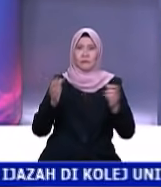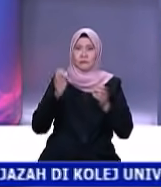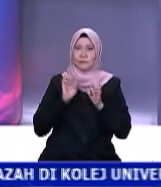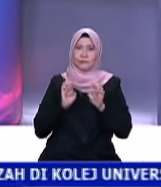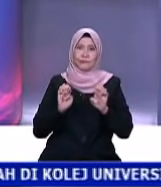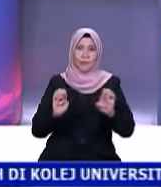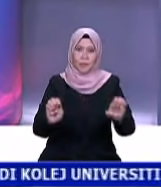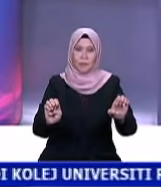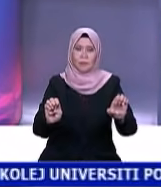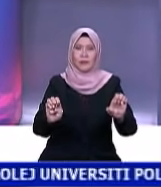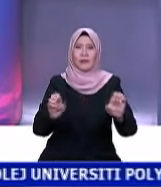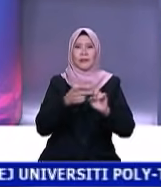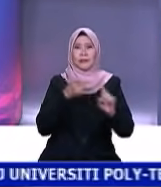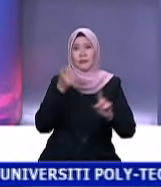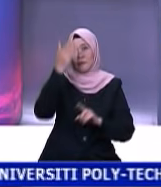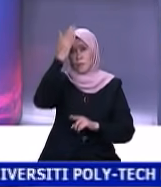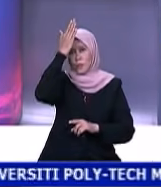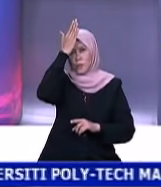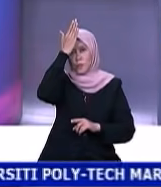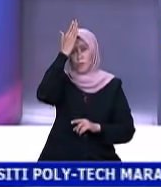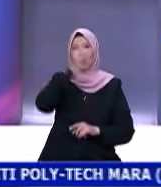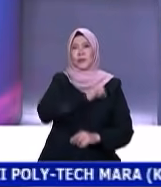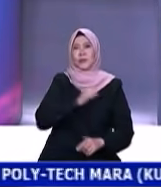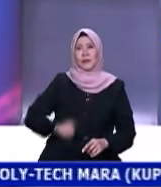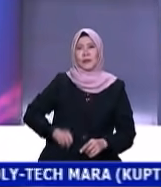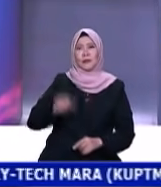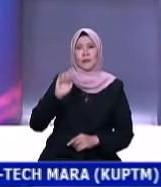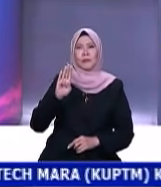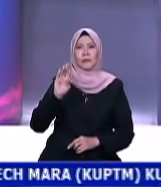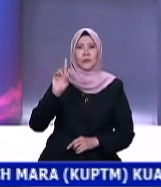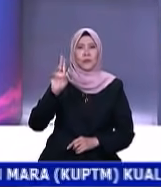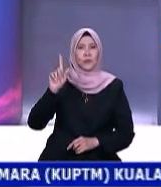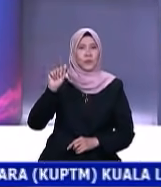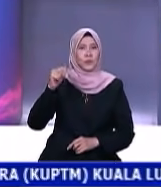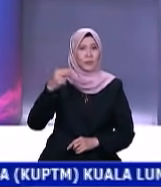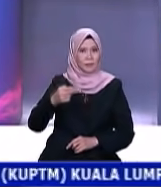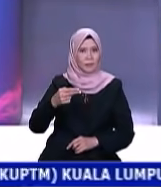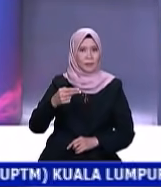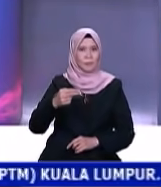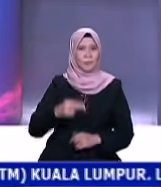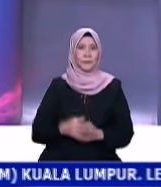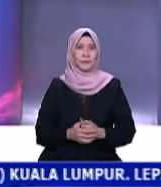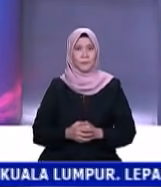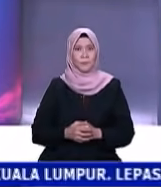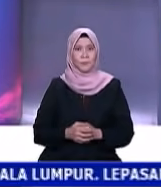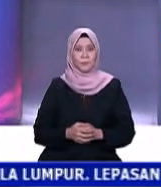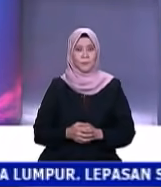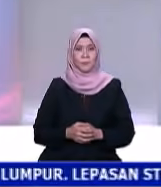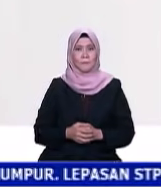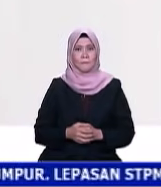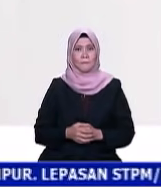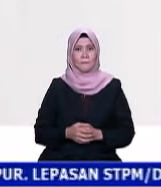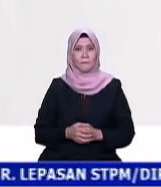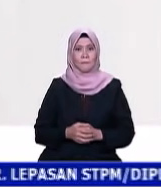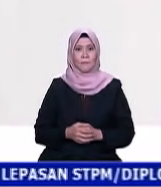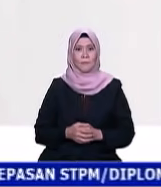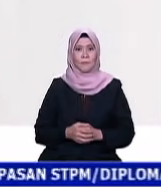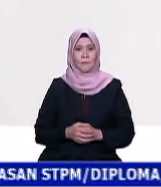proklamasi darurat oleh Yang di-Pertuan Agong Al-Sultan Abdullah Riayatuddin Al-Mustafa Billah Shah.